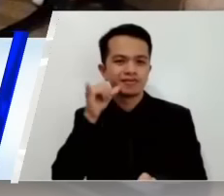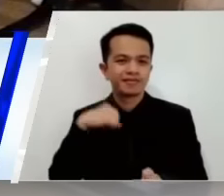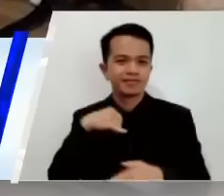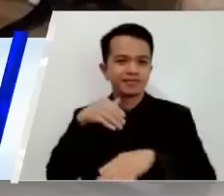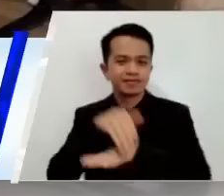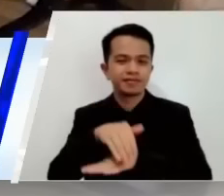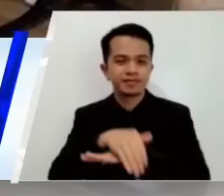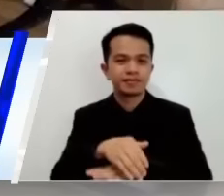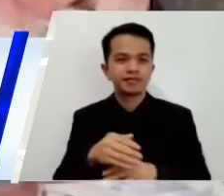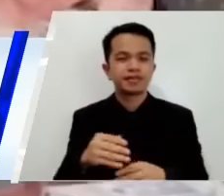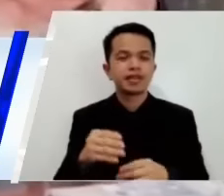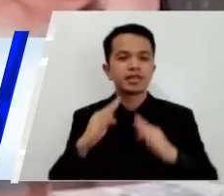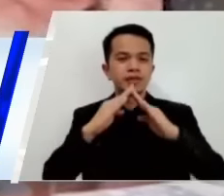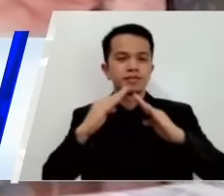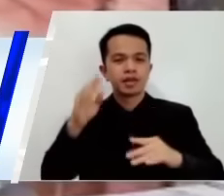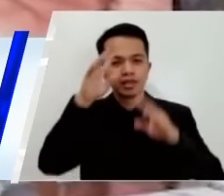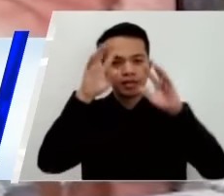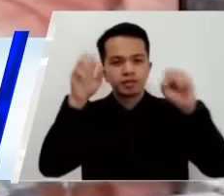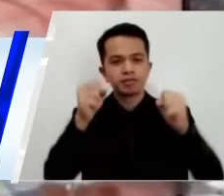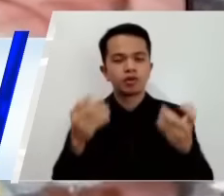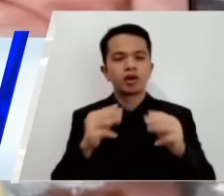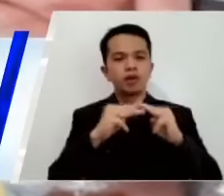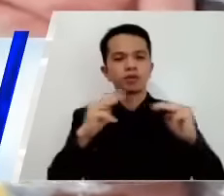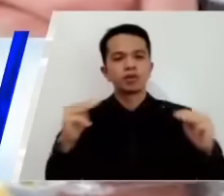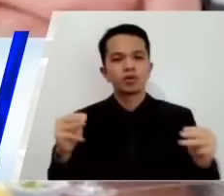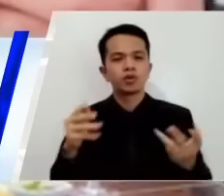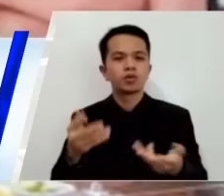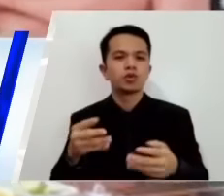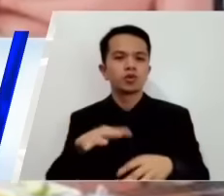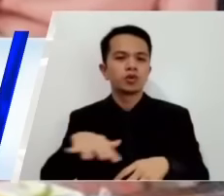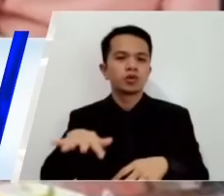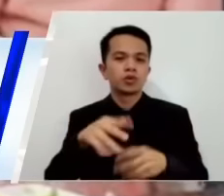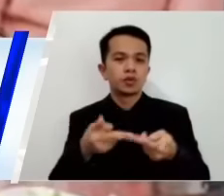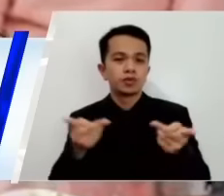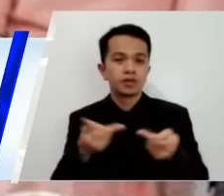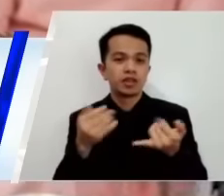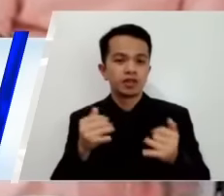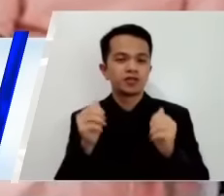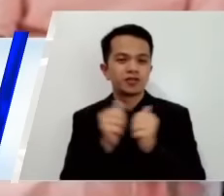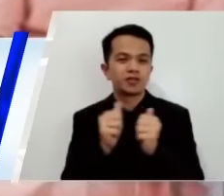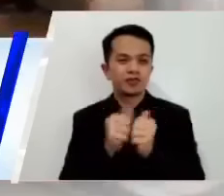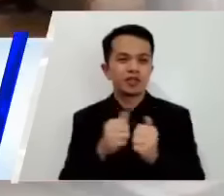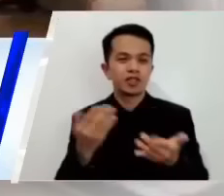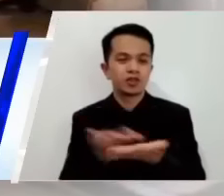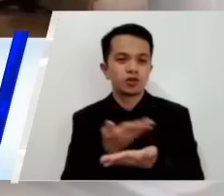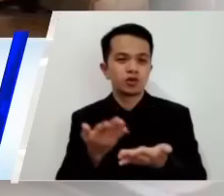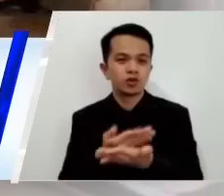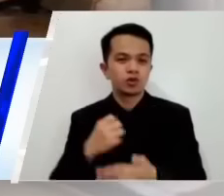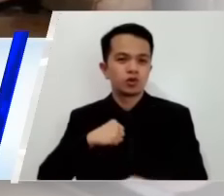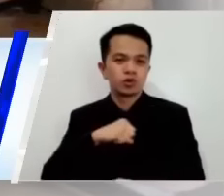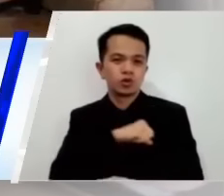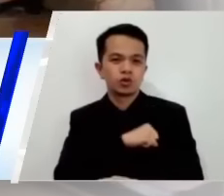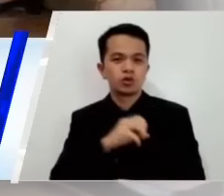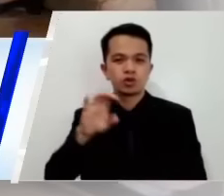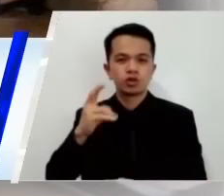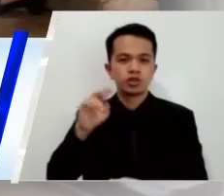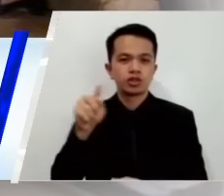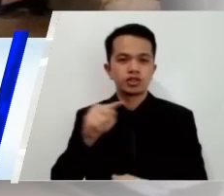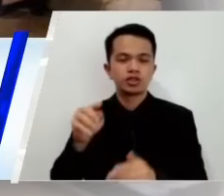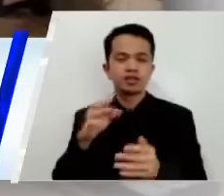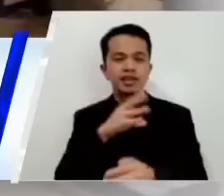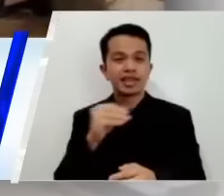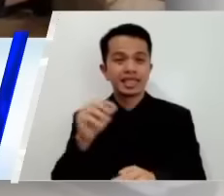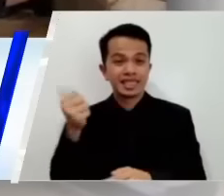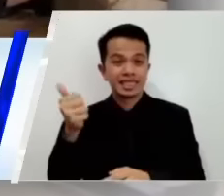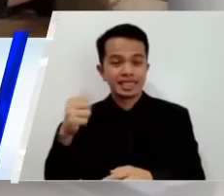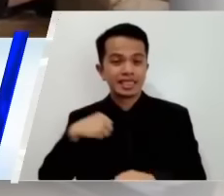ng Malacañang compound. Kasama nila Pangulong Marcos ang bagong Senate President Cheese Escudero at 10 sa mga senador na